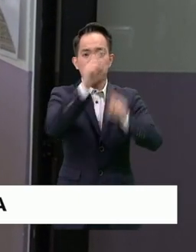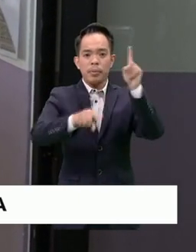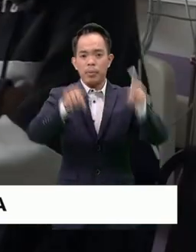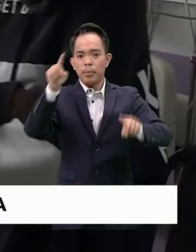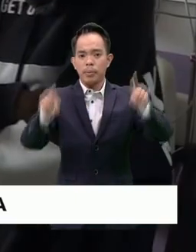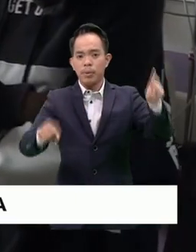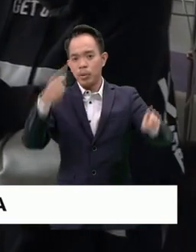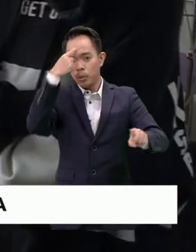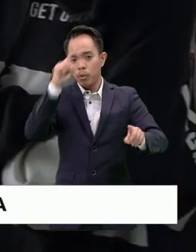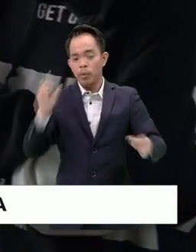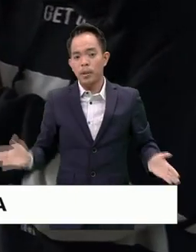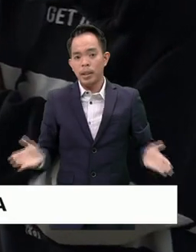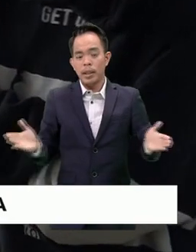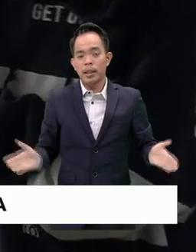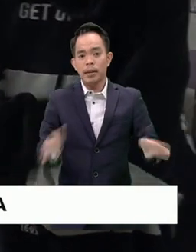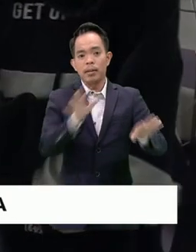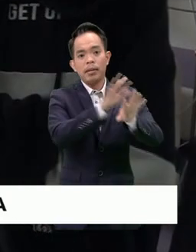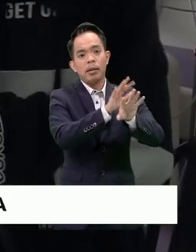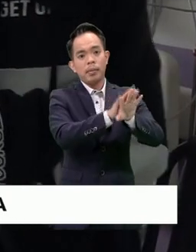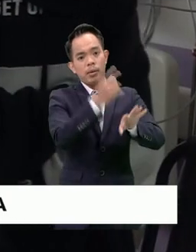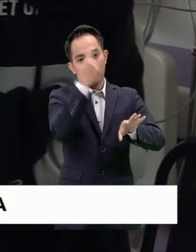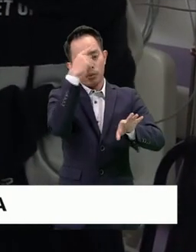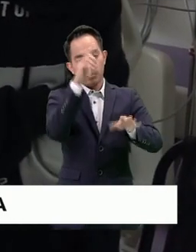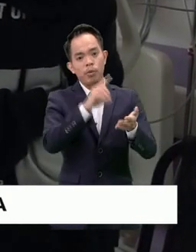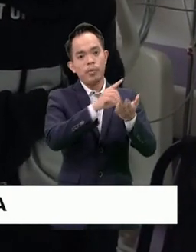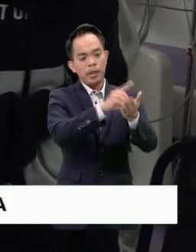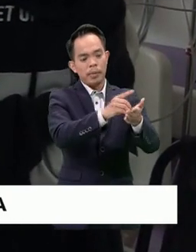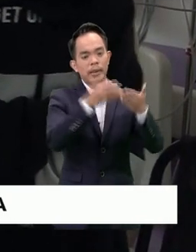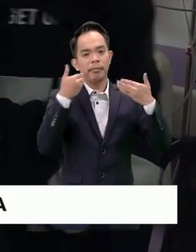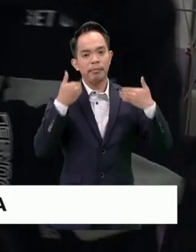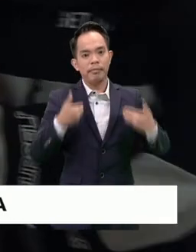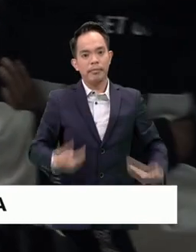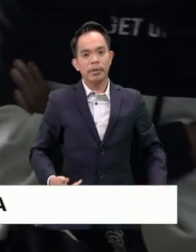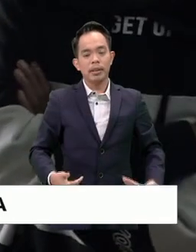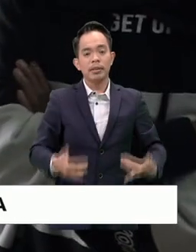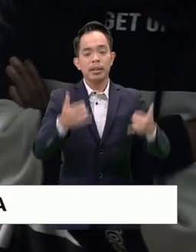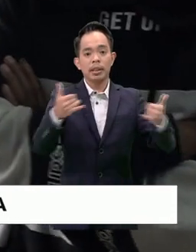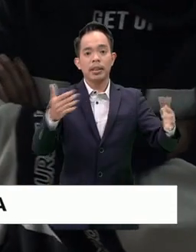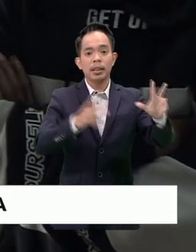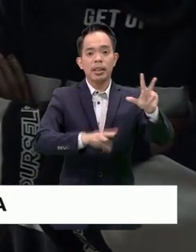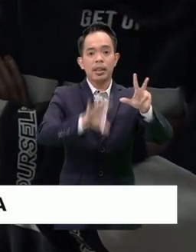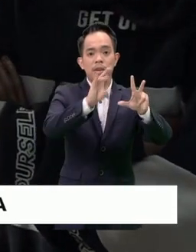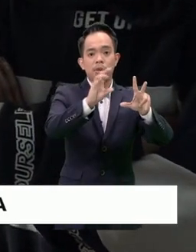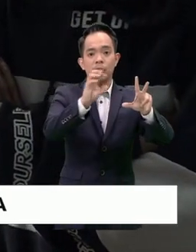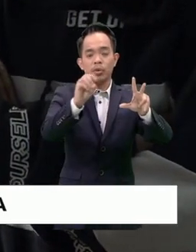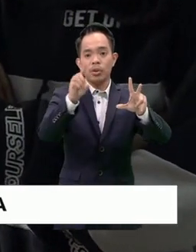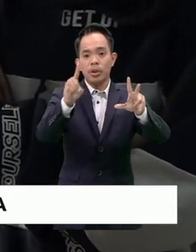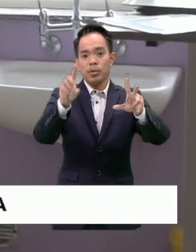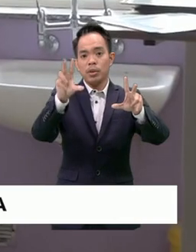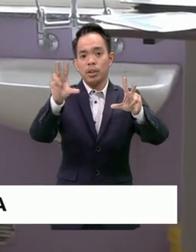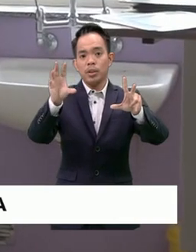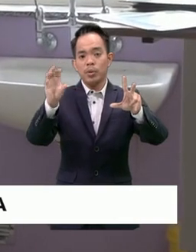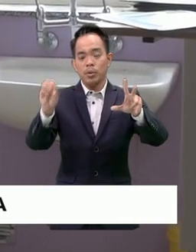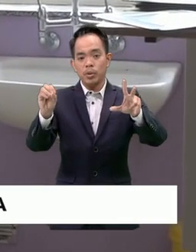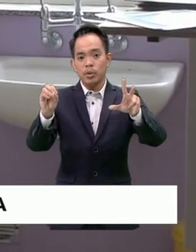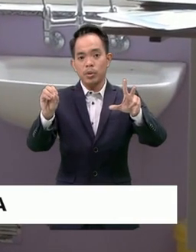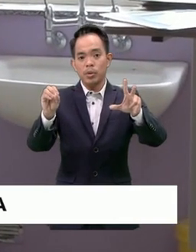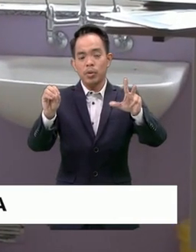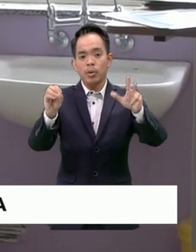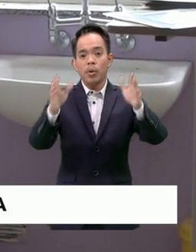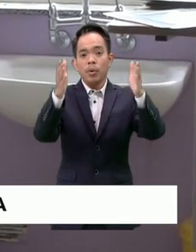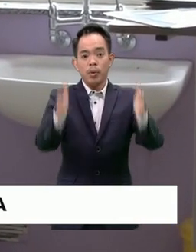menggalakkan Lebih ramai berikrar sebagai penderma organik ketika ini terdapat 370.130